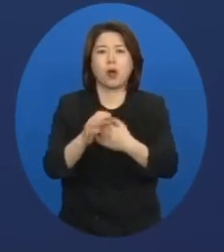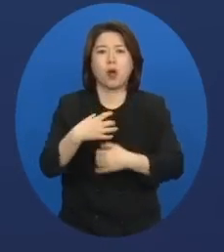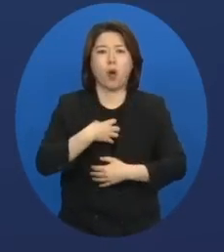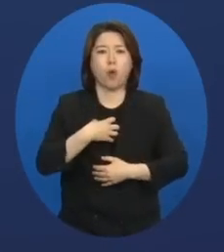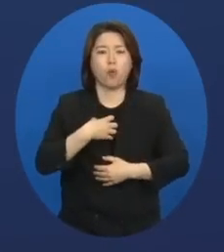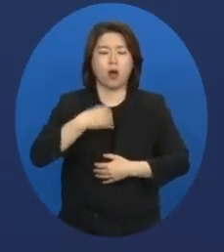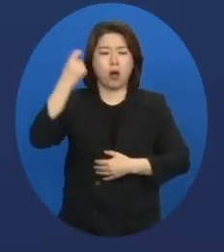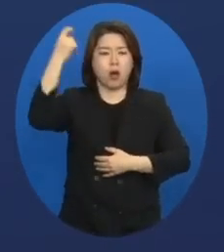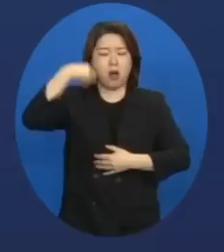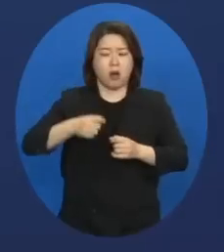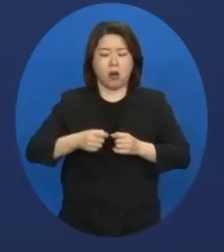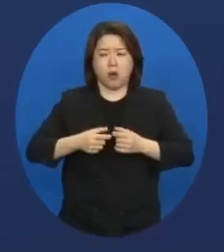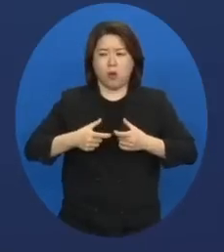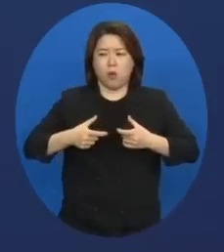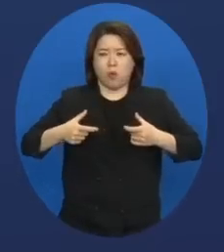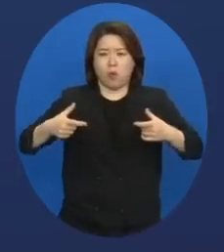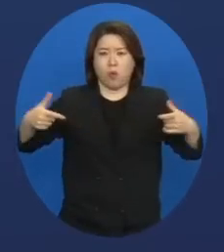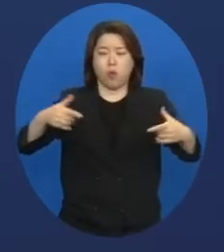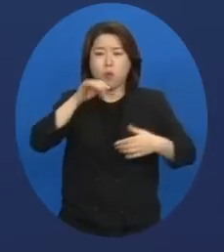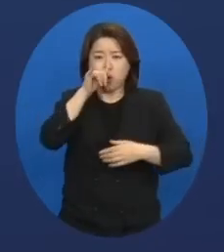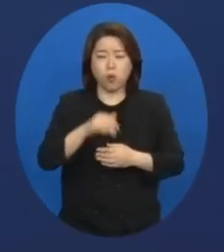위기감이 점점 커지고 있습니다.